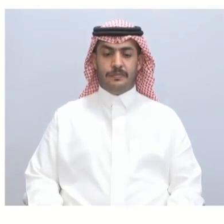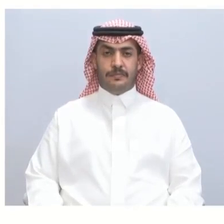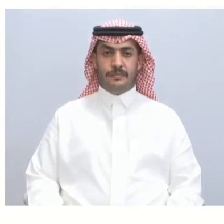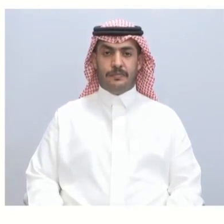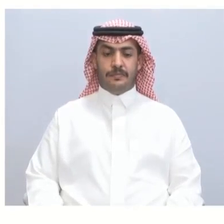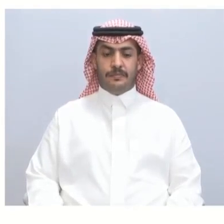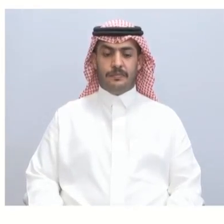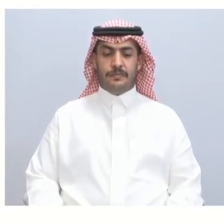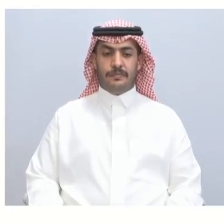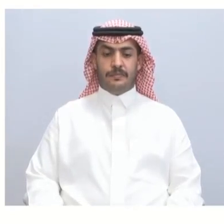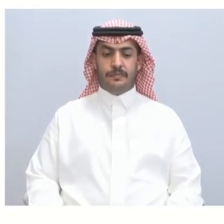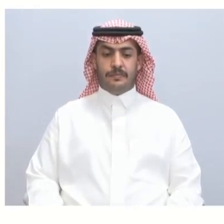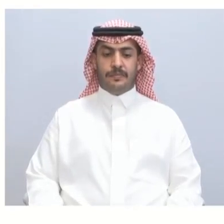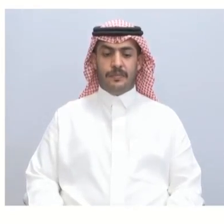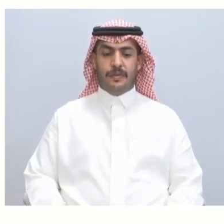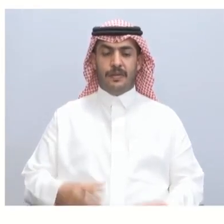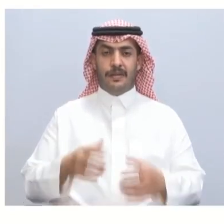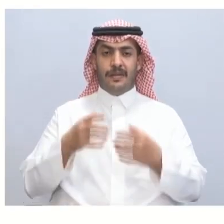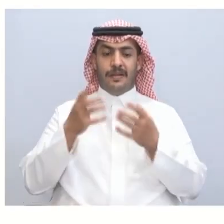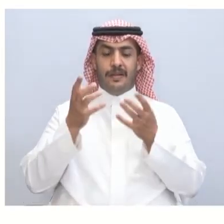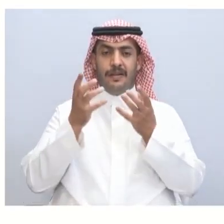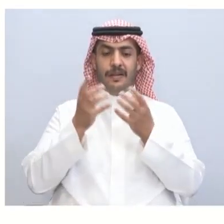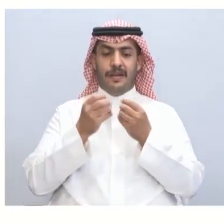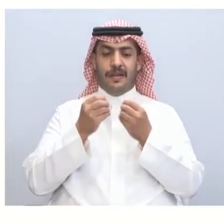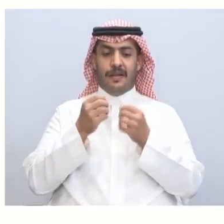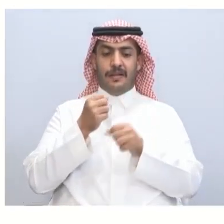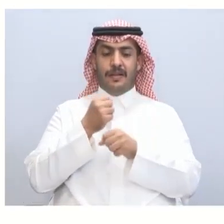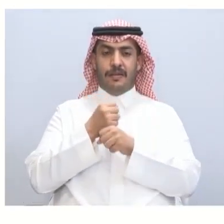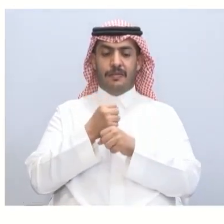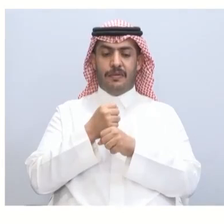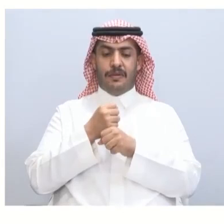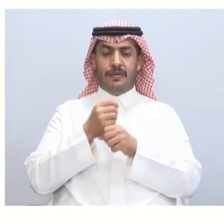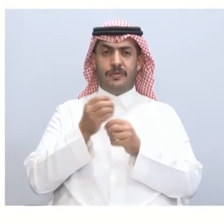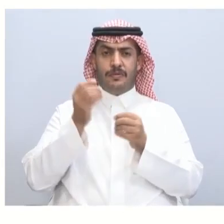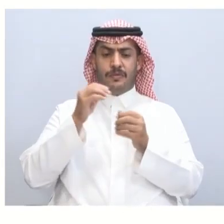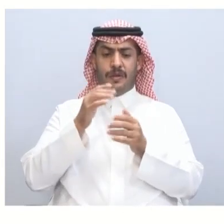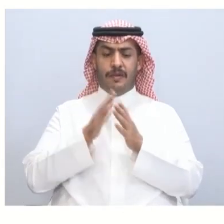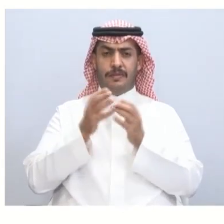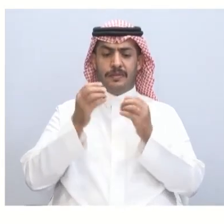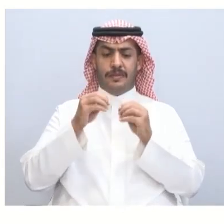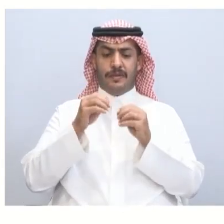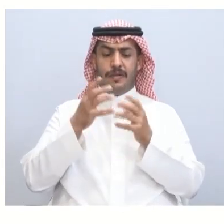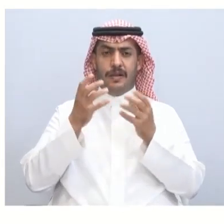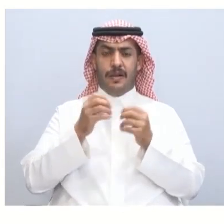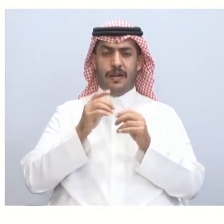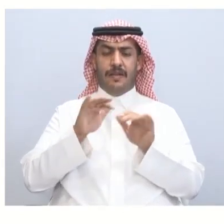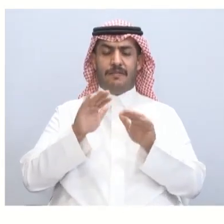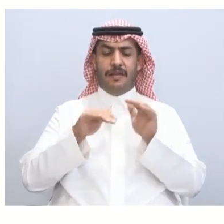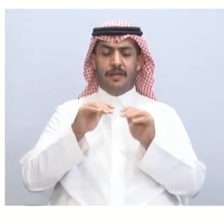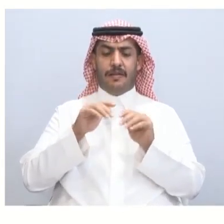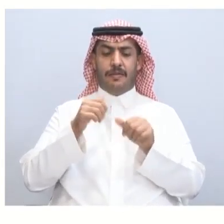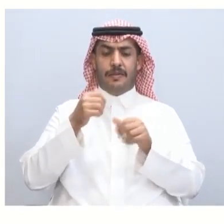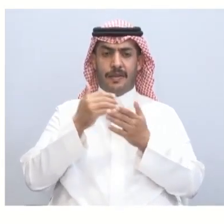عليها تعرفنا على قله العمل سوء التوجيه الحماس الزائد وقله او عدم